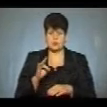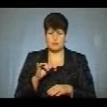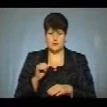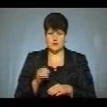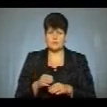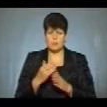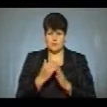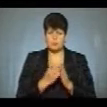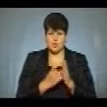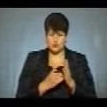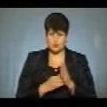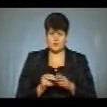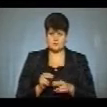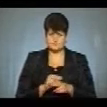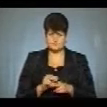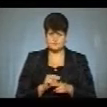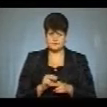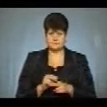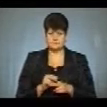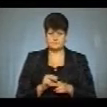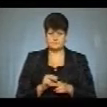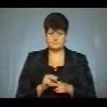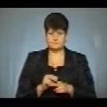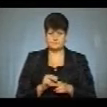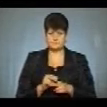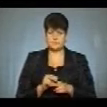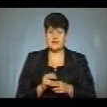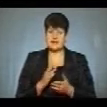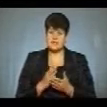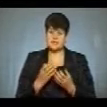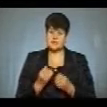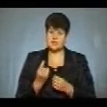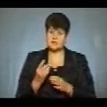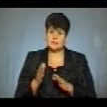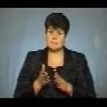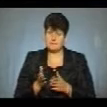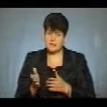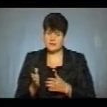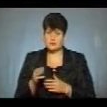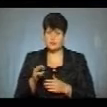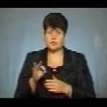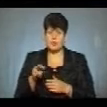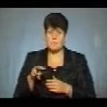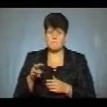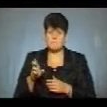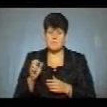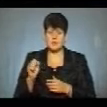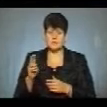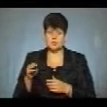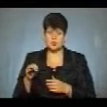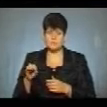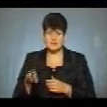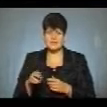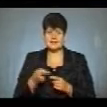згідно протоколів і згідно світових і європейських стандартів. Є ще один такий метод, як тромбектомія. Тобто це є